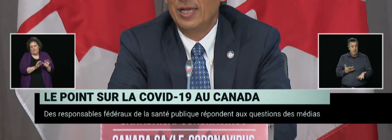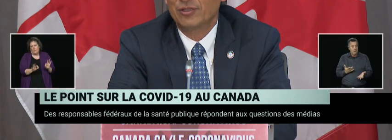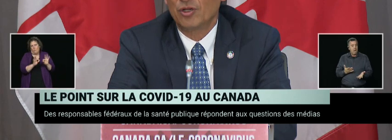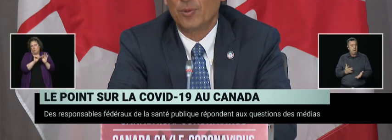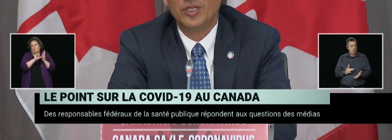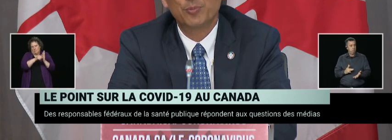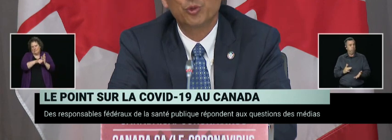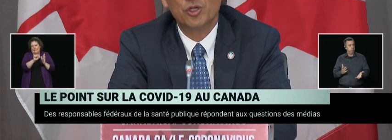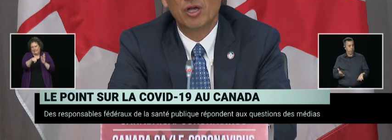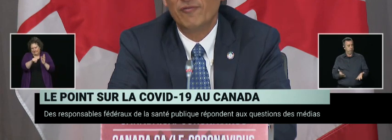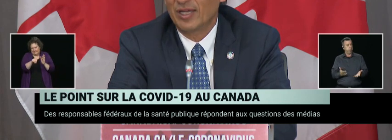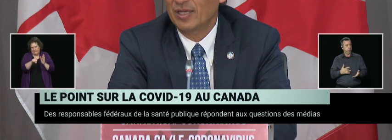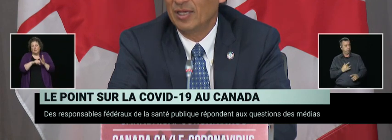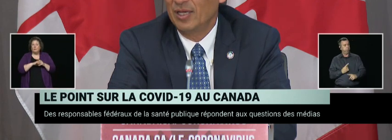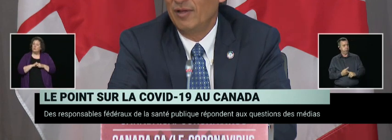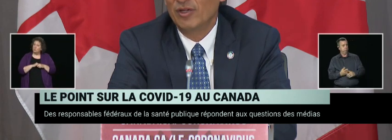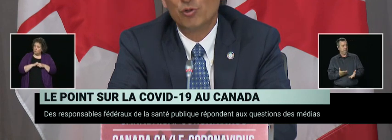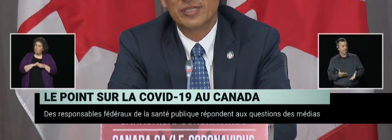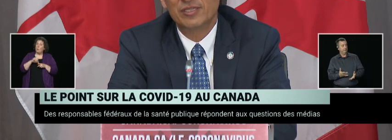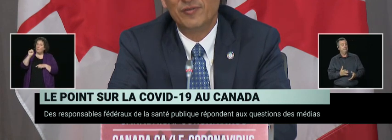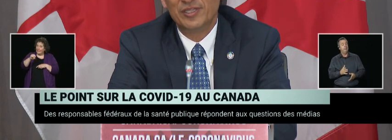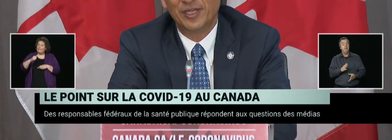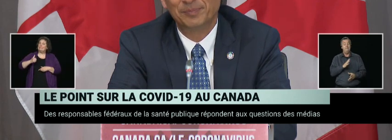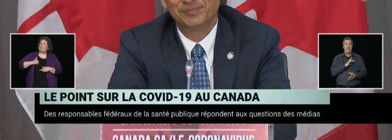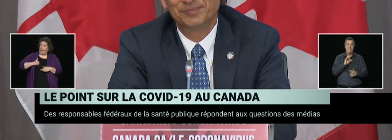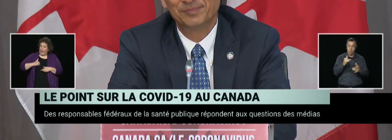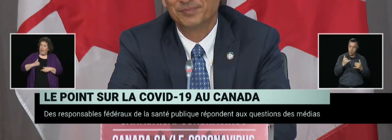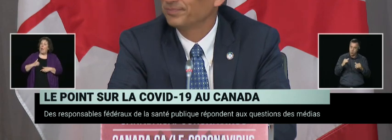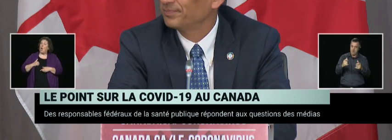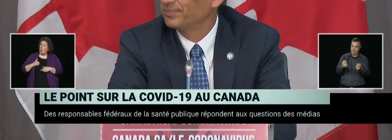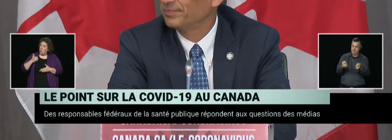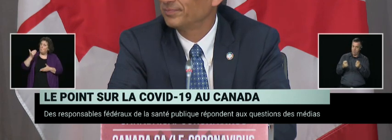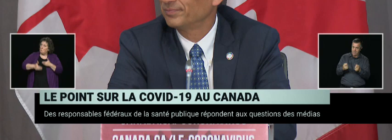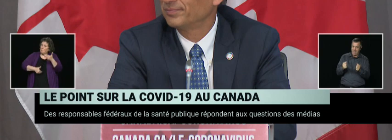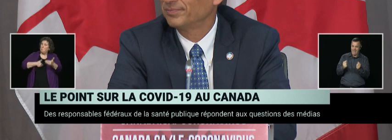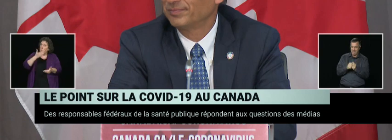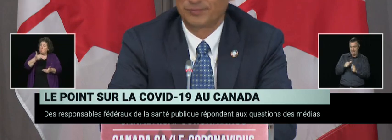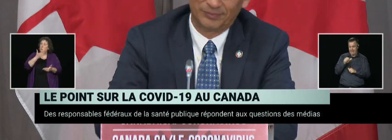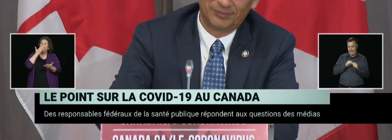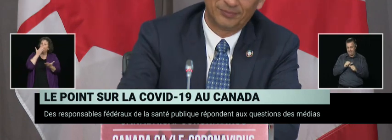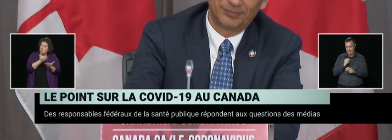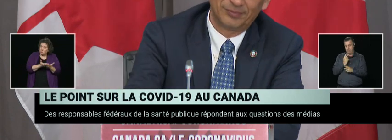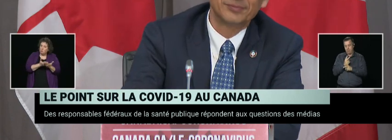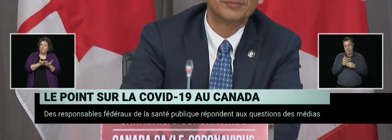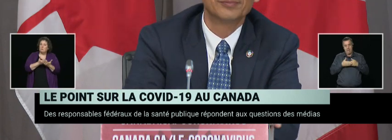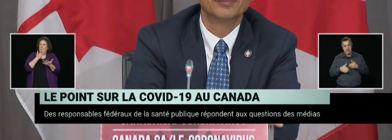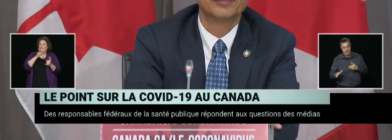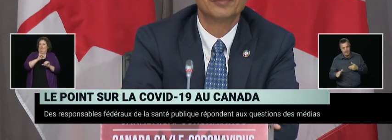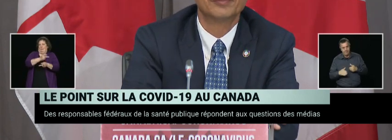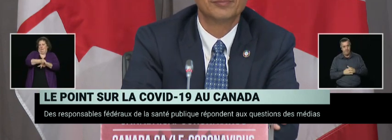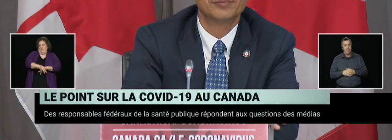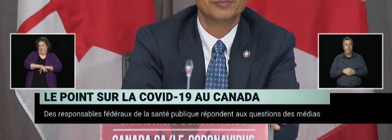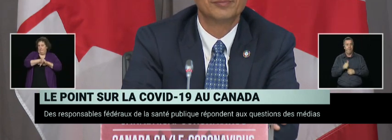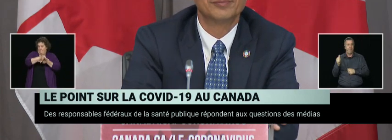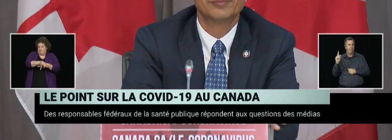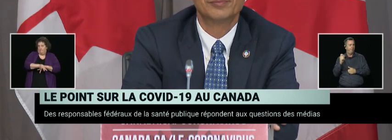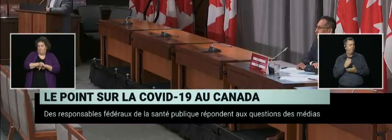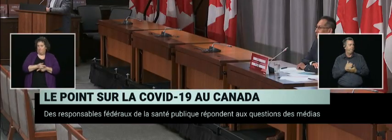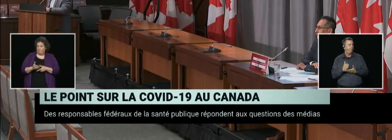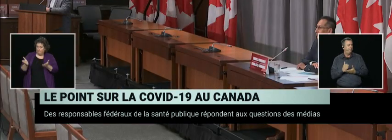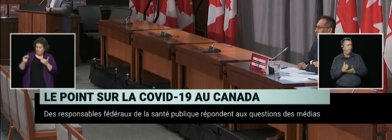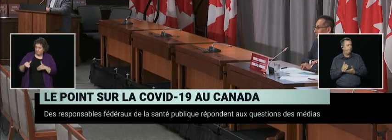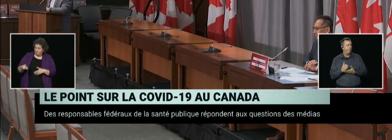à être prudent avec nos activités. Question suivie, Sébastien? Oui, s'il vous plaît. Merci.